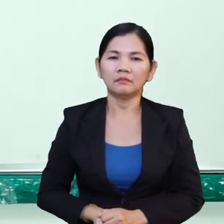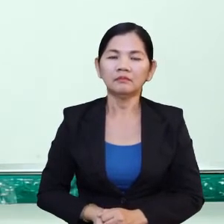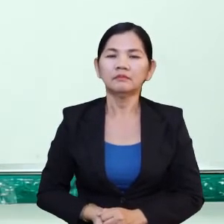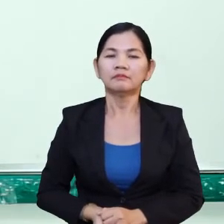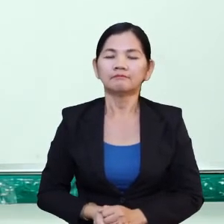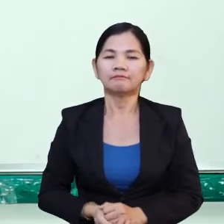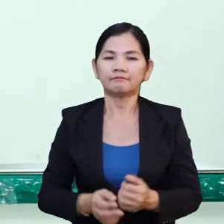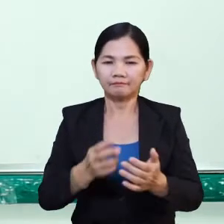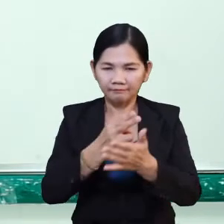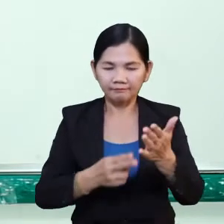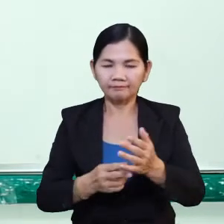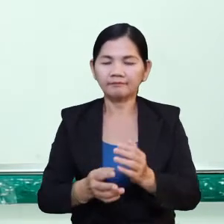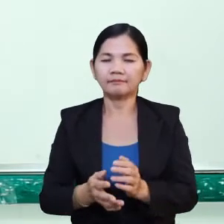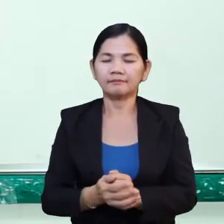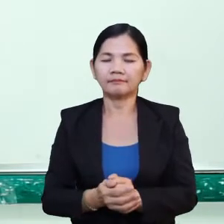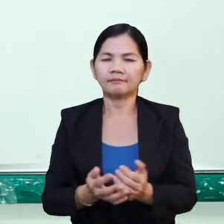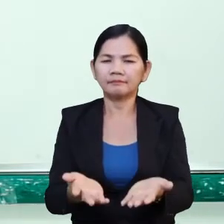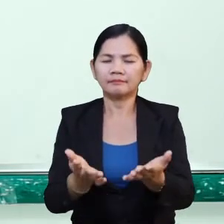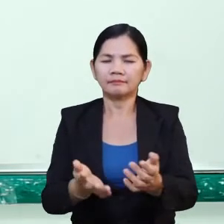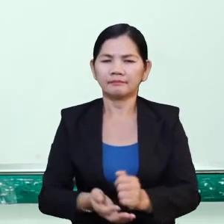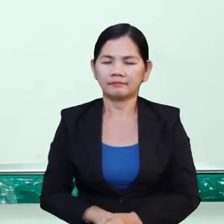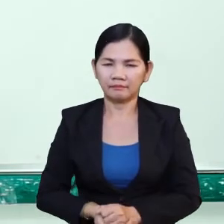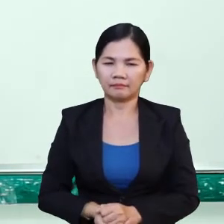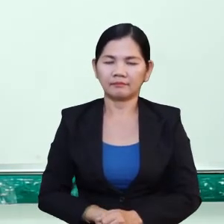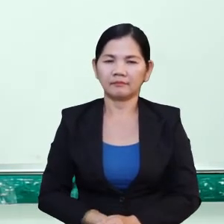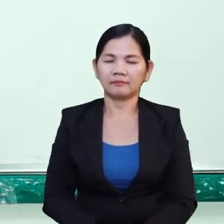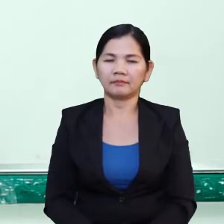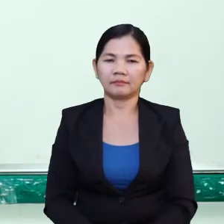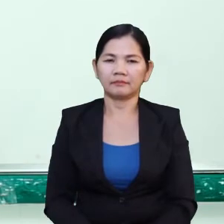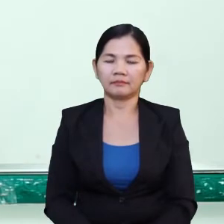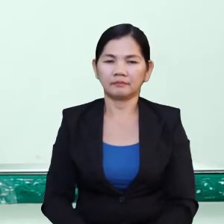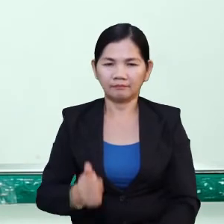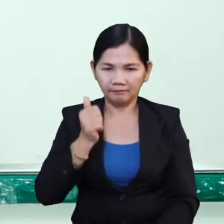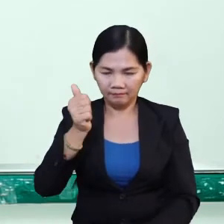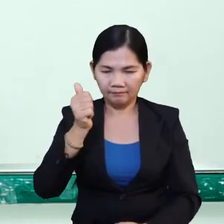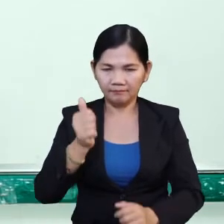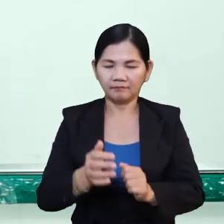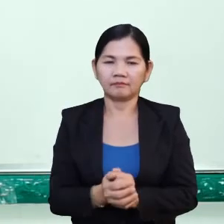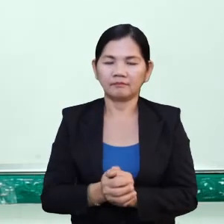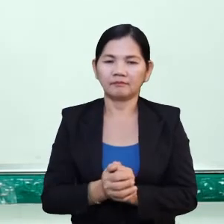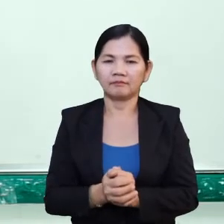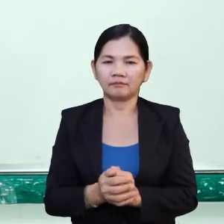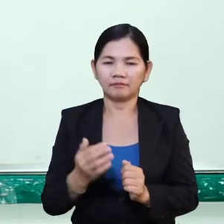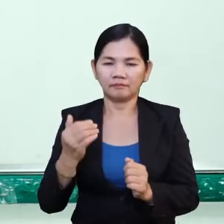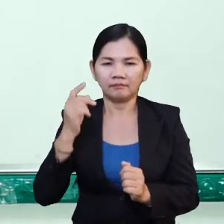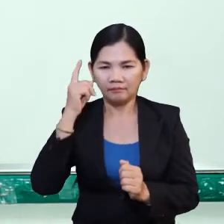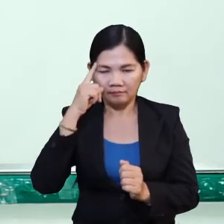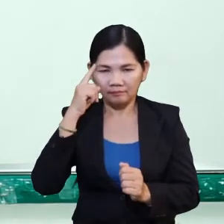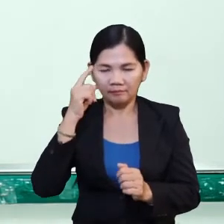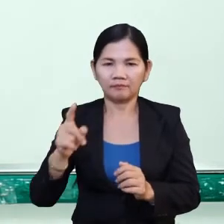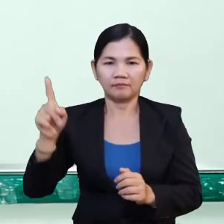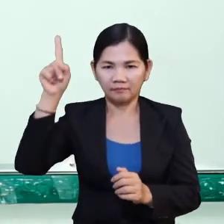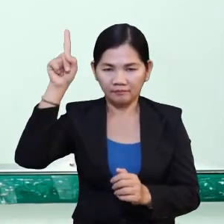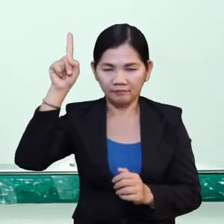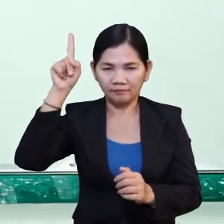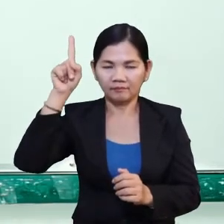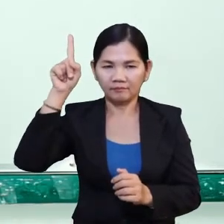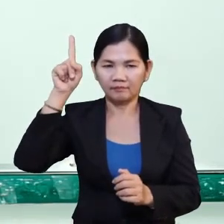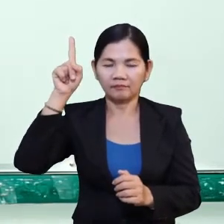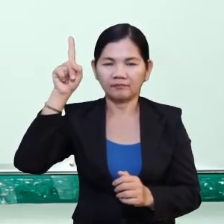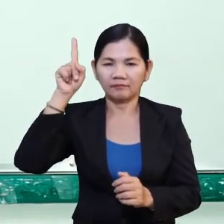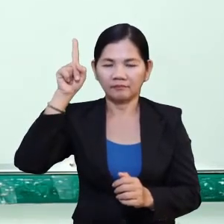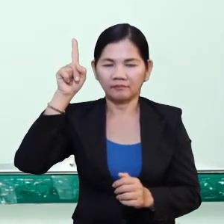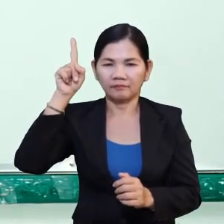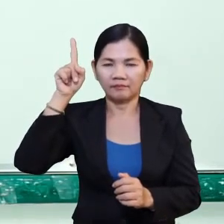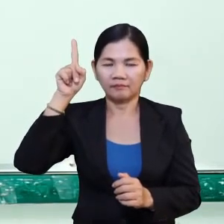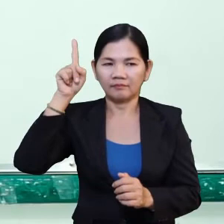ហេតុអីទៅកូនកូនគិតតិចមើលចាល្អណាស់កូនអញ្ចឹងកូនដឹងហើយកូនលើកដៃឆ្លើយណាកូនកុំឆ្លើយ